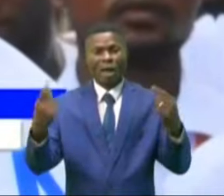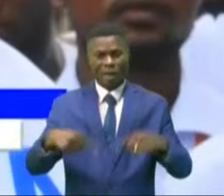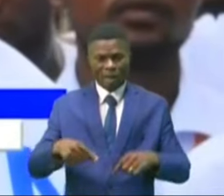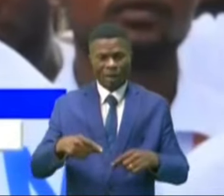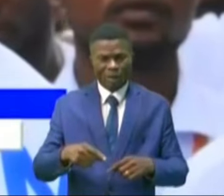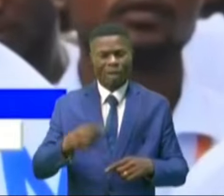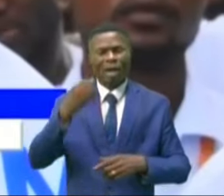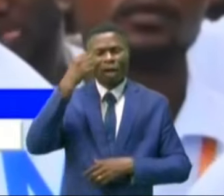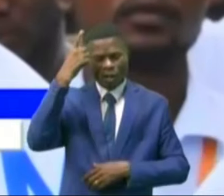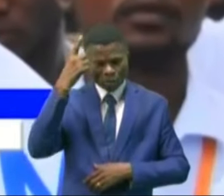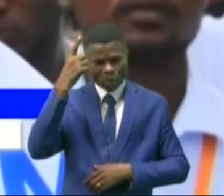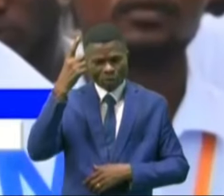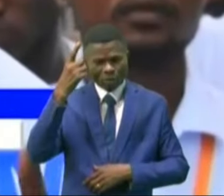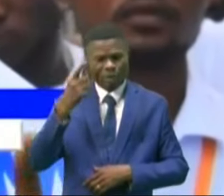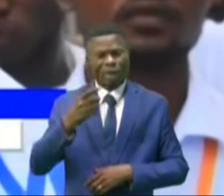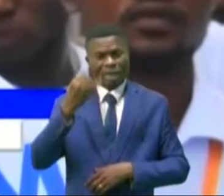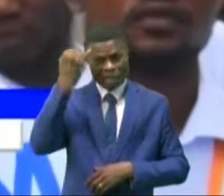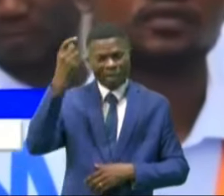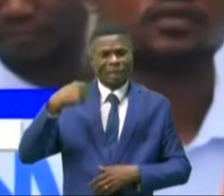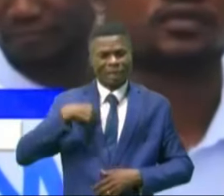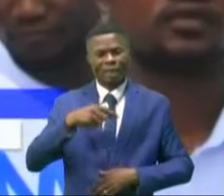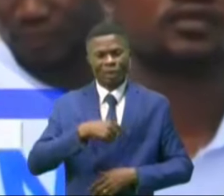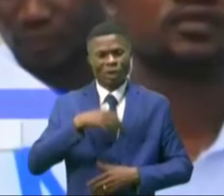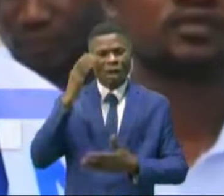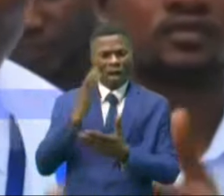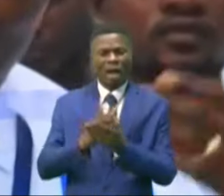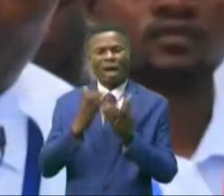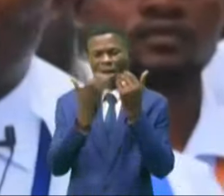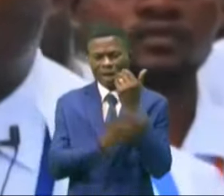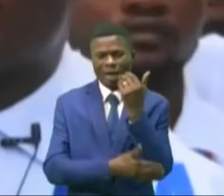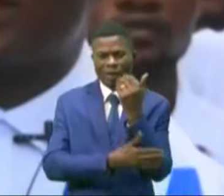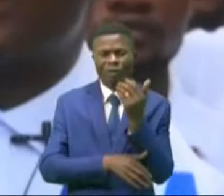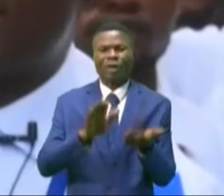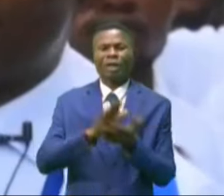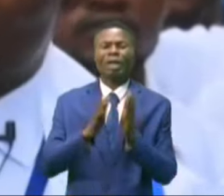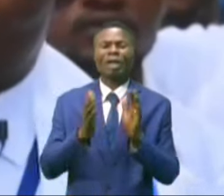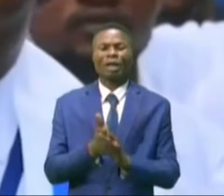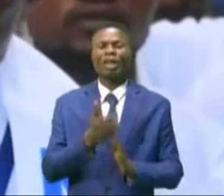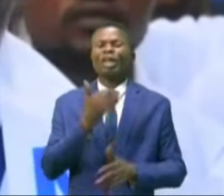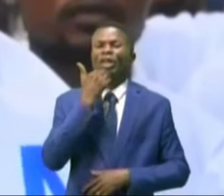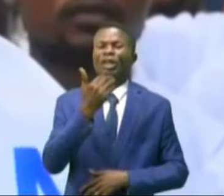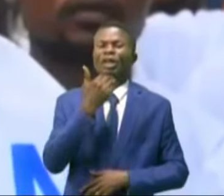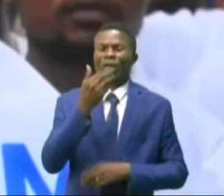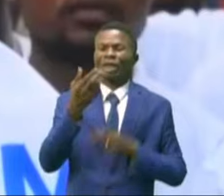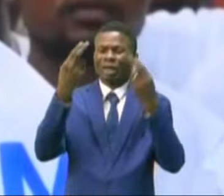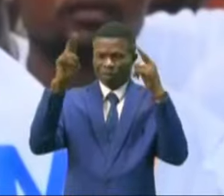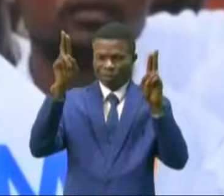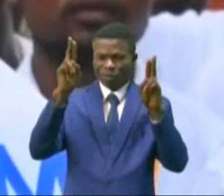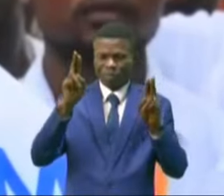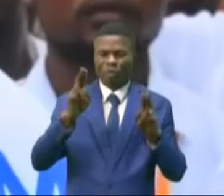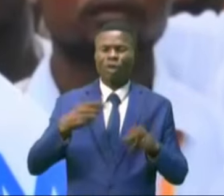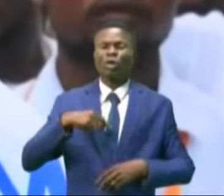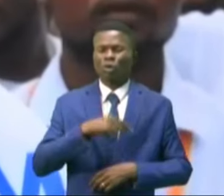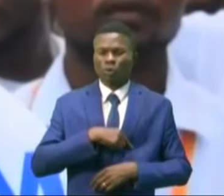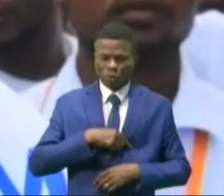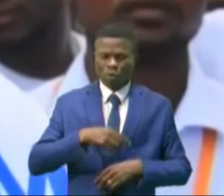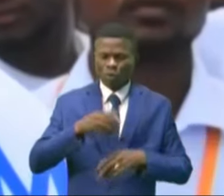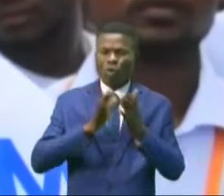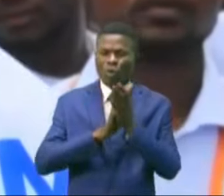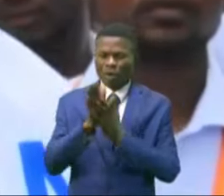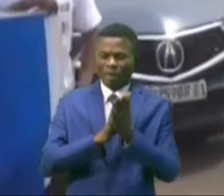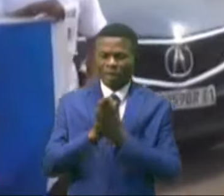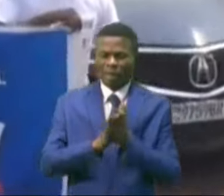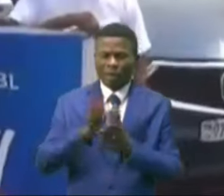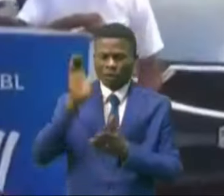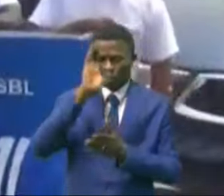va comprendre notre logique, il va quitter de la pauvreté vers la réussite. Parce que c'est là où nous focalisons notre